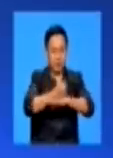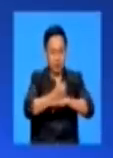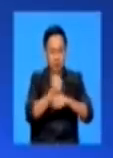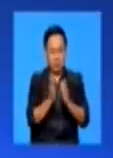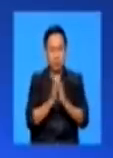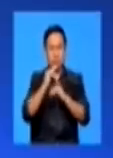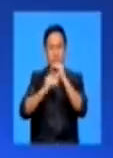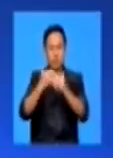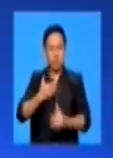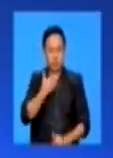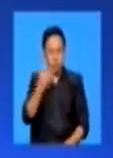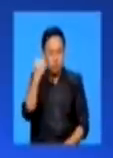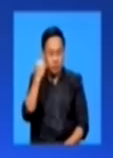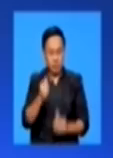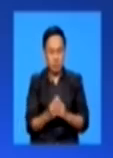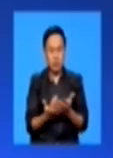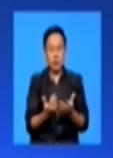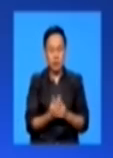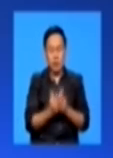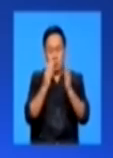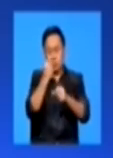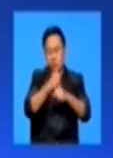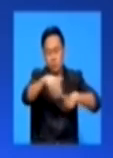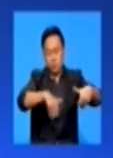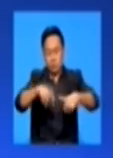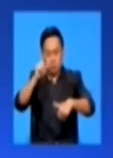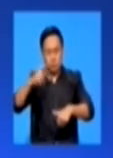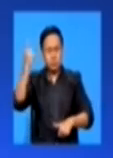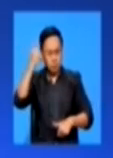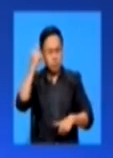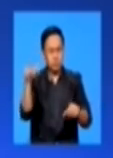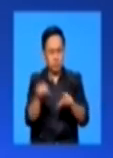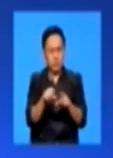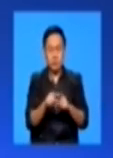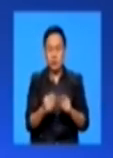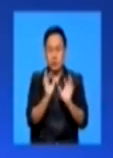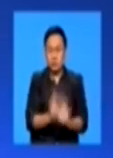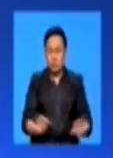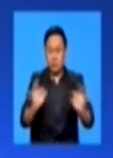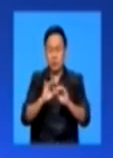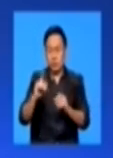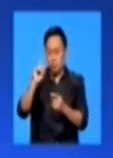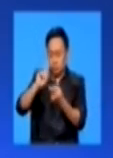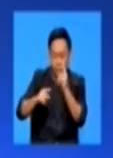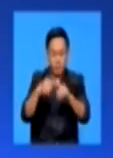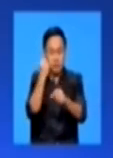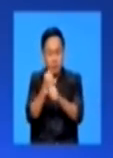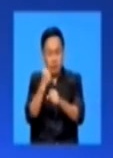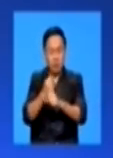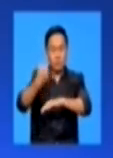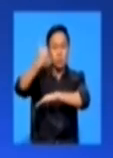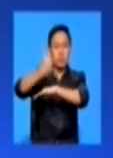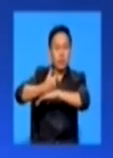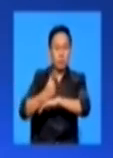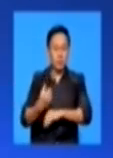อย่างต่อเนื่องนะครับสำหรับพวกแรงงานข้างล่างก็ต้องรู้เหมือนกันเพราะท่านก็ต้องมีเพื่อนร่วมงานมีนายจ้างเป็นชาวต่างประเทศด้ว